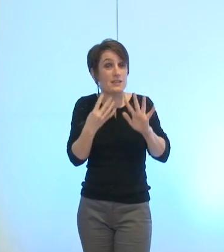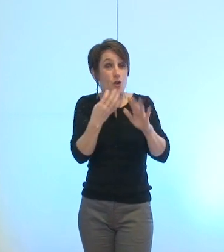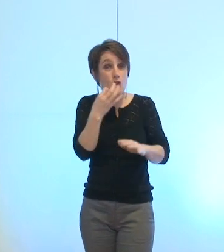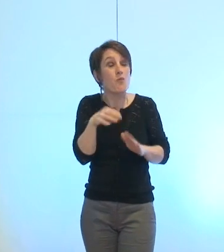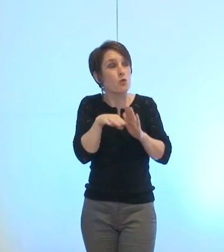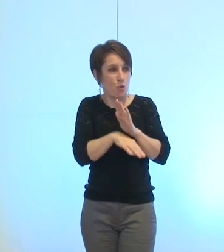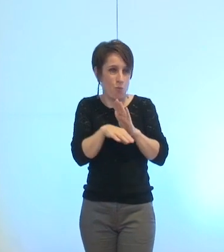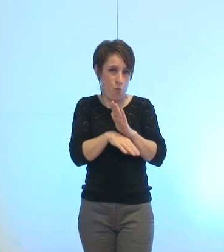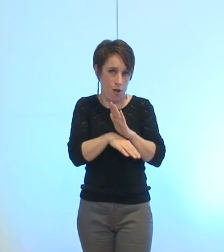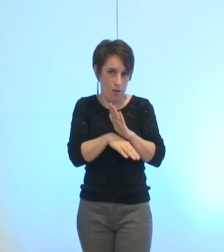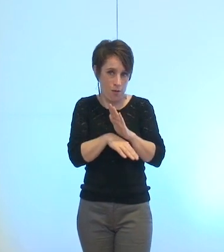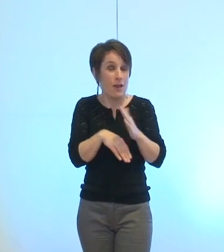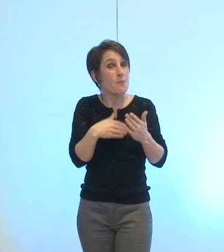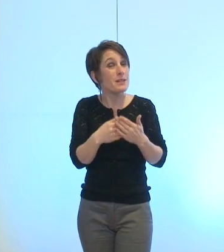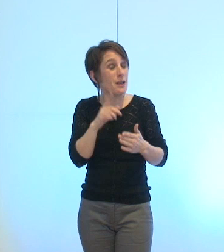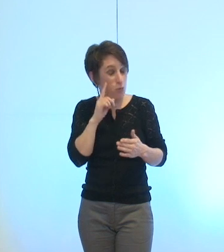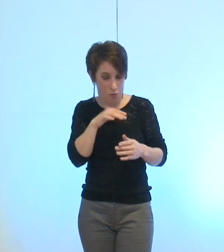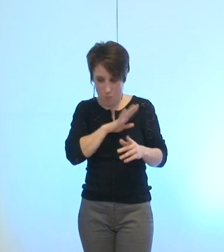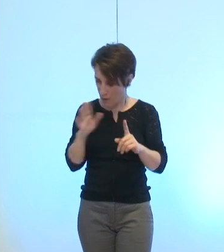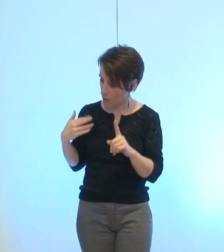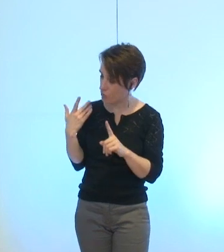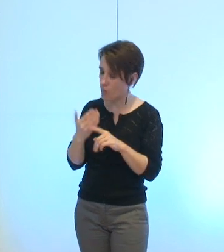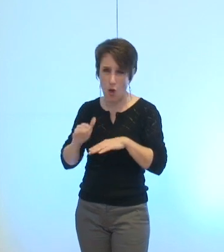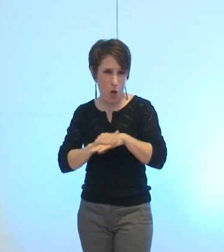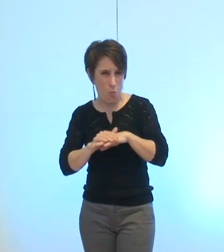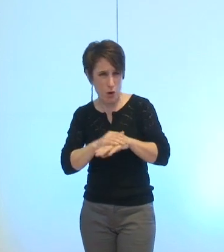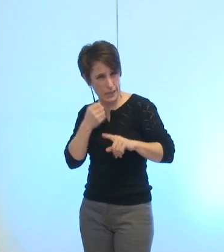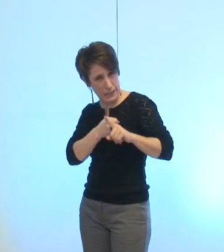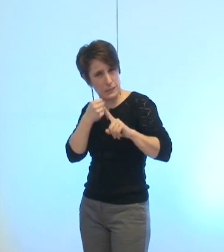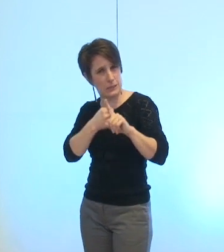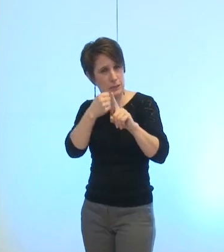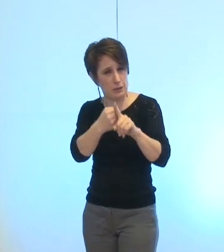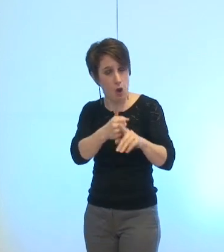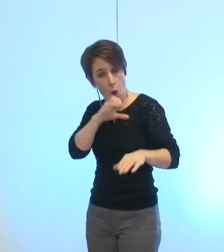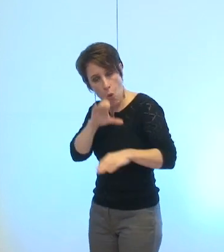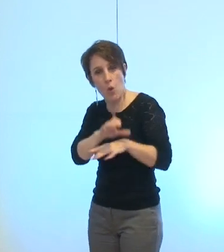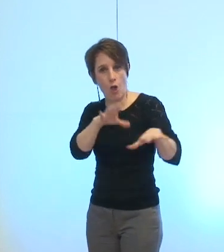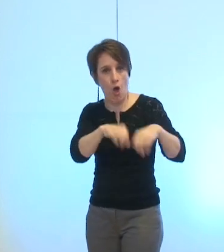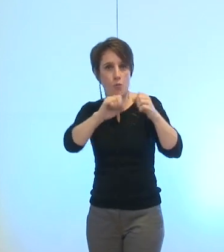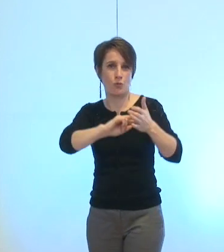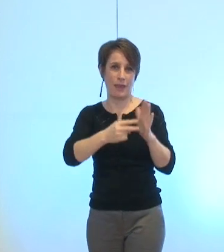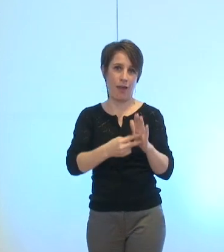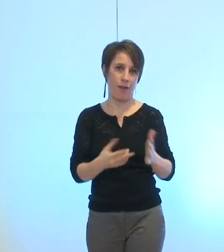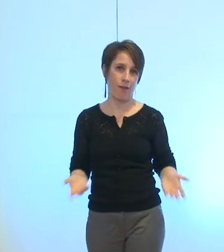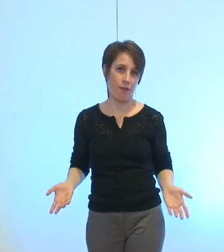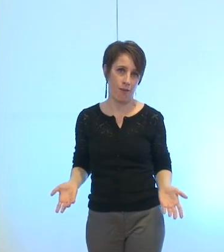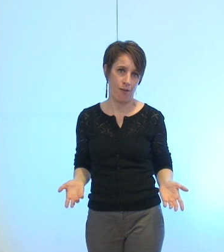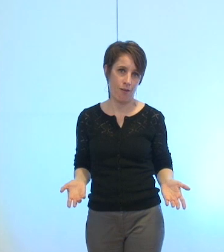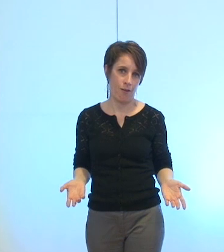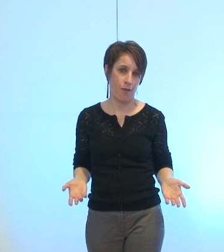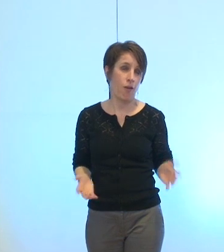% et c'est le résultat de politique offensivees que nous avons mené pour lutter contre l'emploi précaire mais c'est peut-être une lutte